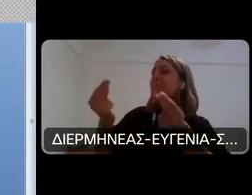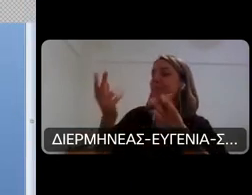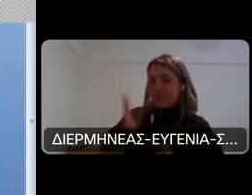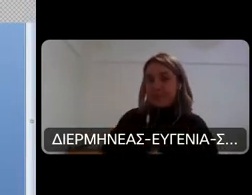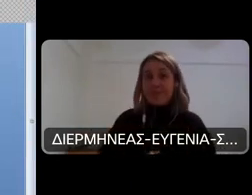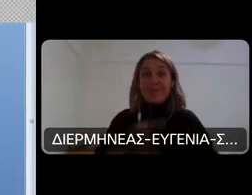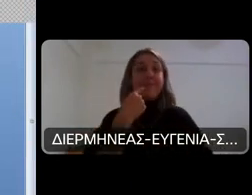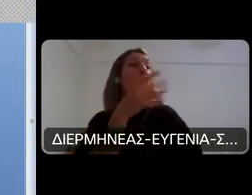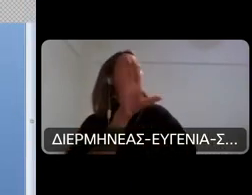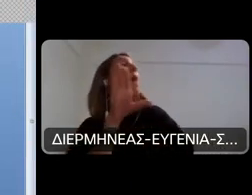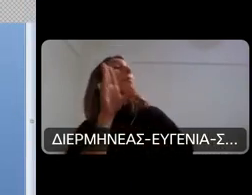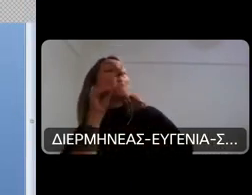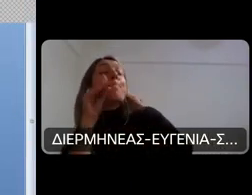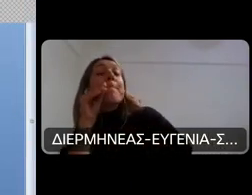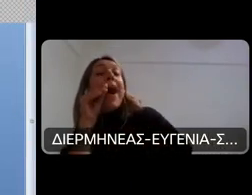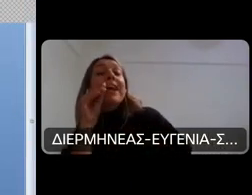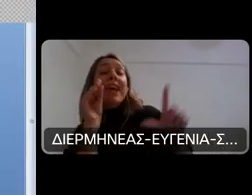παπάκια. Είναι παπάκια αυτά.